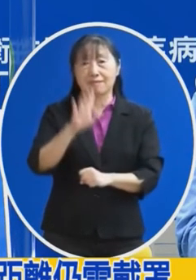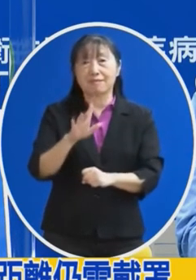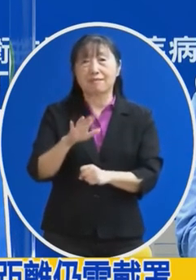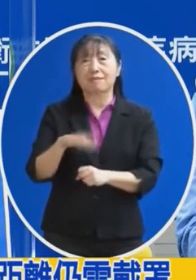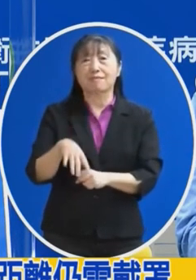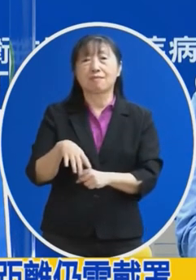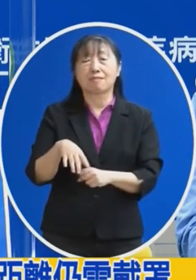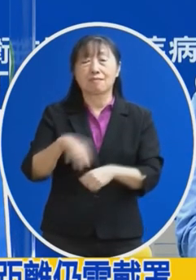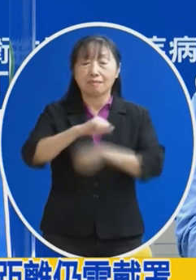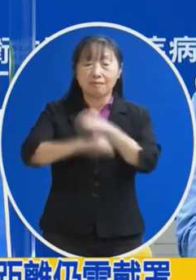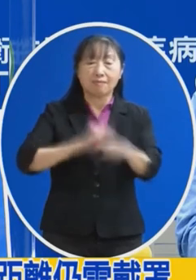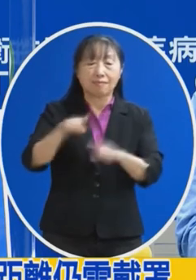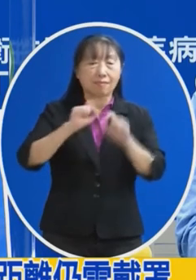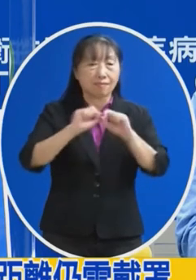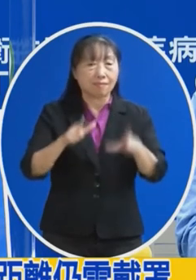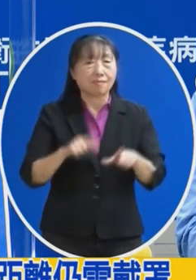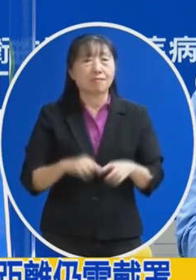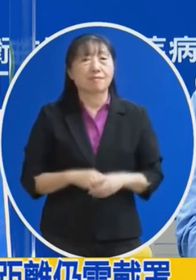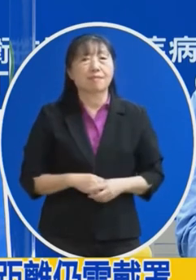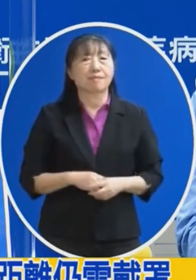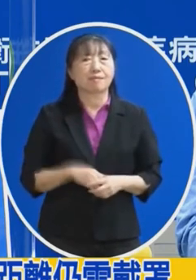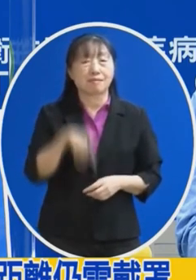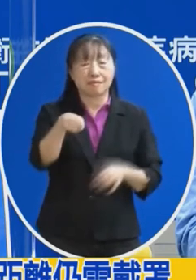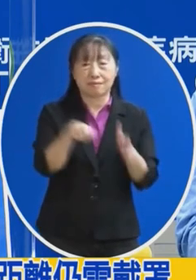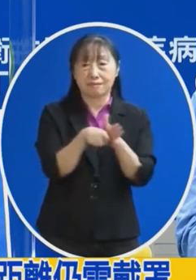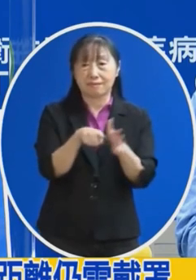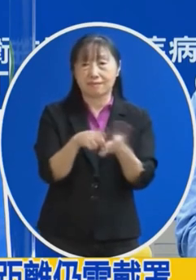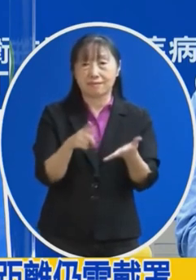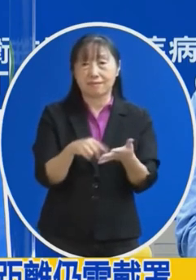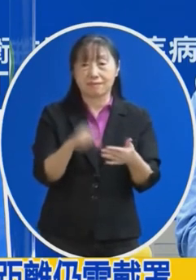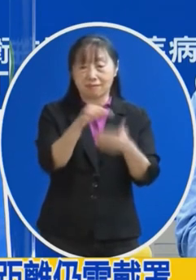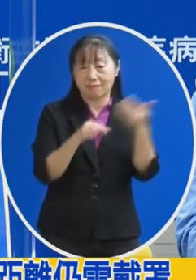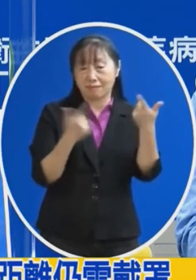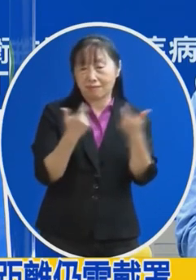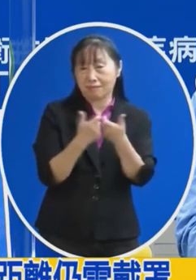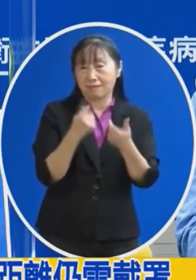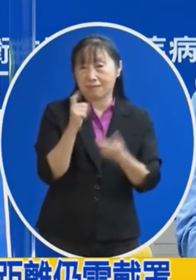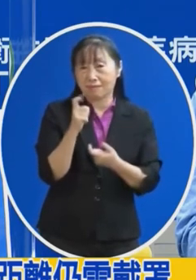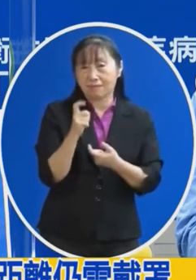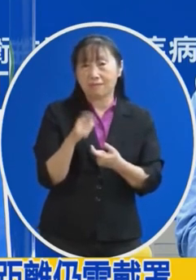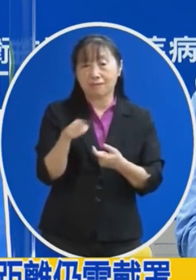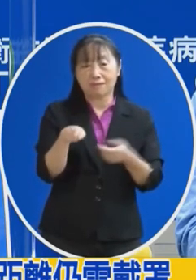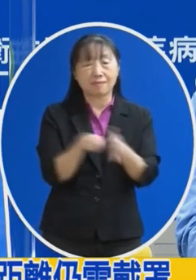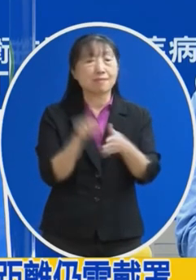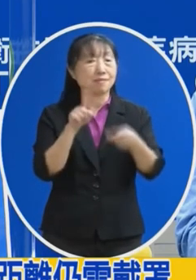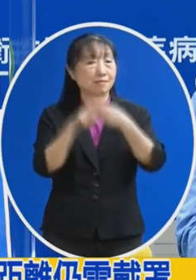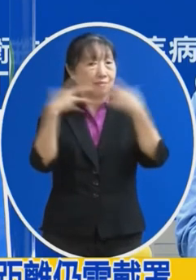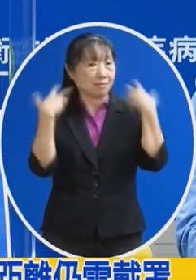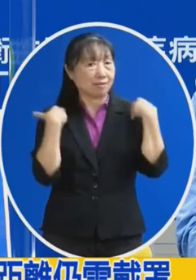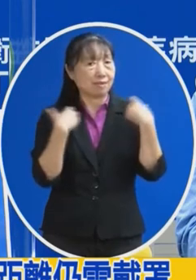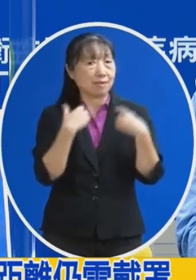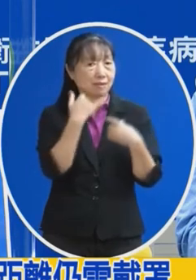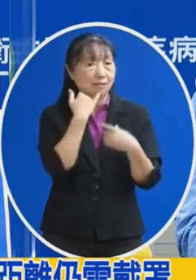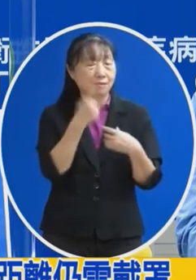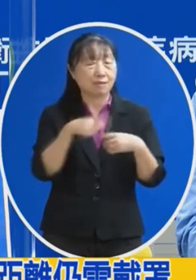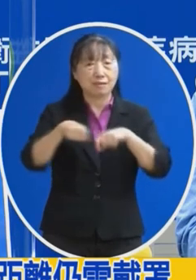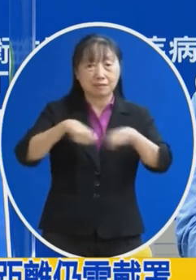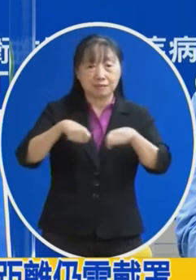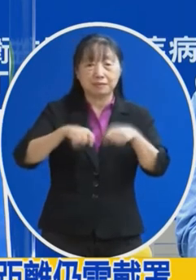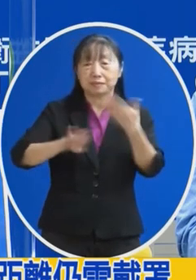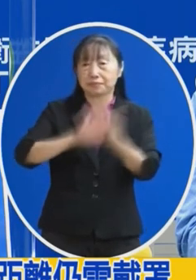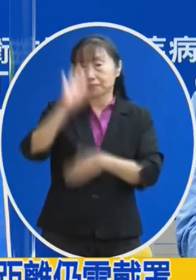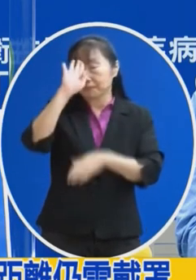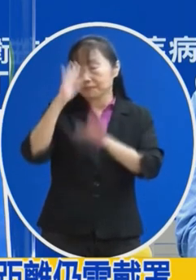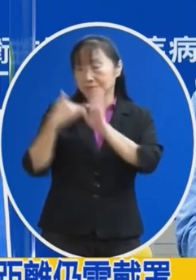不同的活动，那当然如果没有办法符合，而主办单位又可以就他用其他方式可以把防疫做